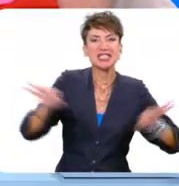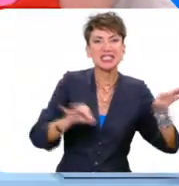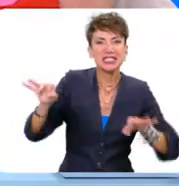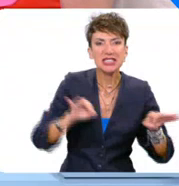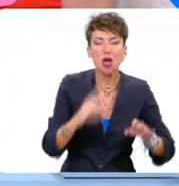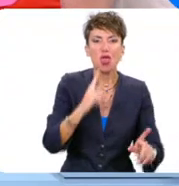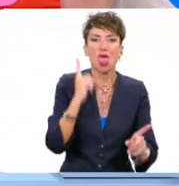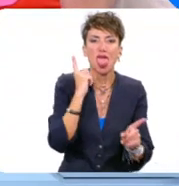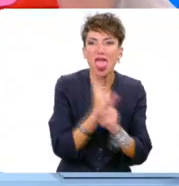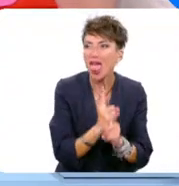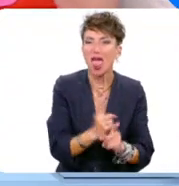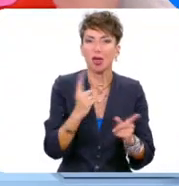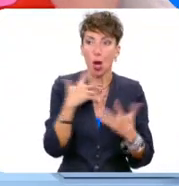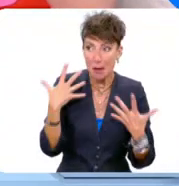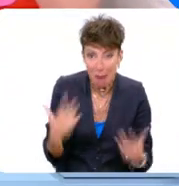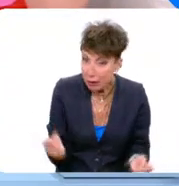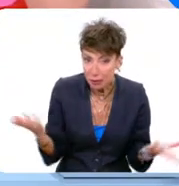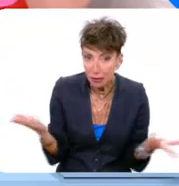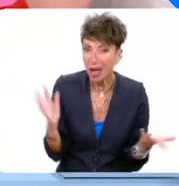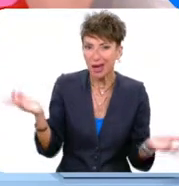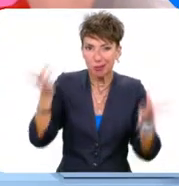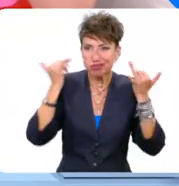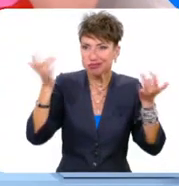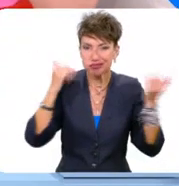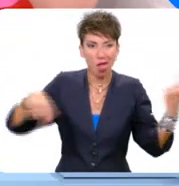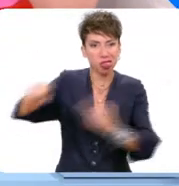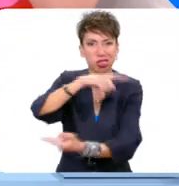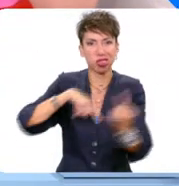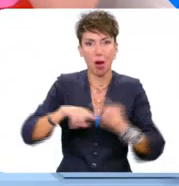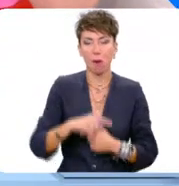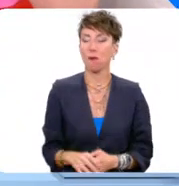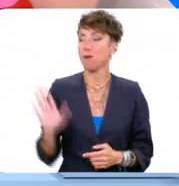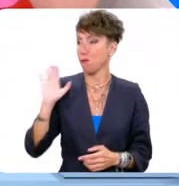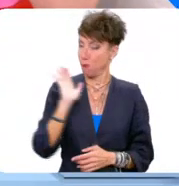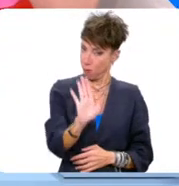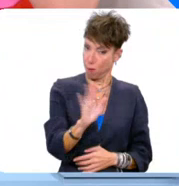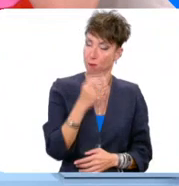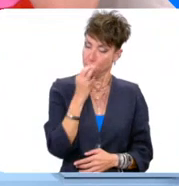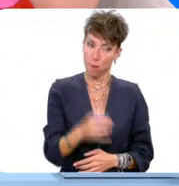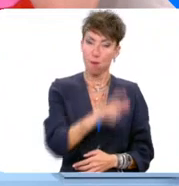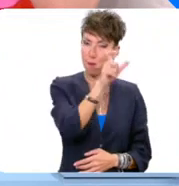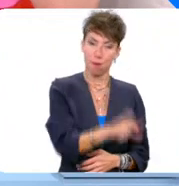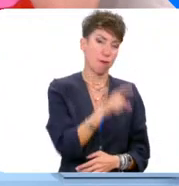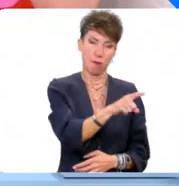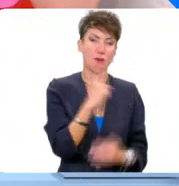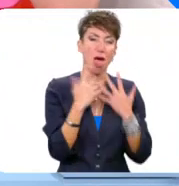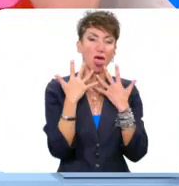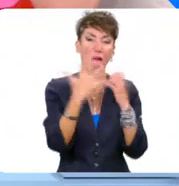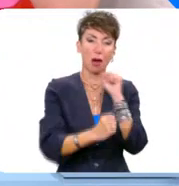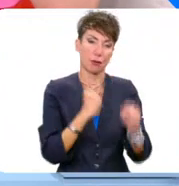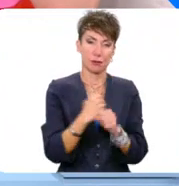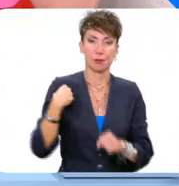το εφαρμόζετε να σας πω ε ο κύριος σακελλαρίου είναι δήμαρχος 10 χρόν έχει μεγάλη εμπειρία και στη συγκεκριμένη